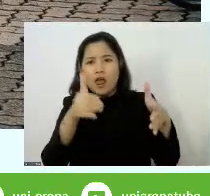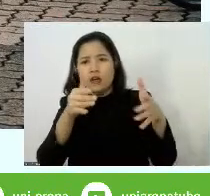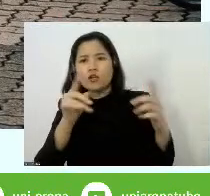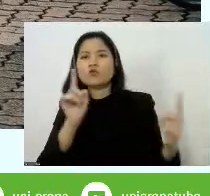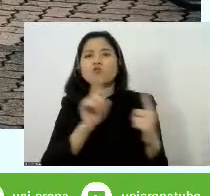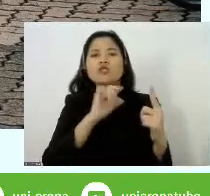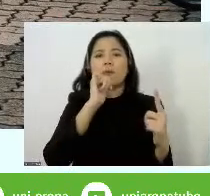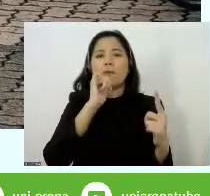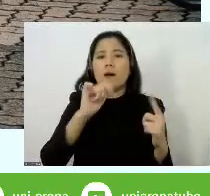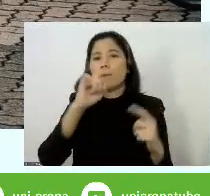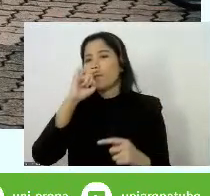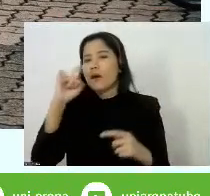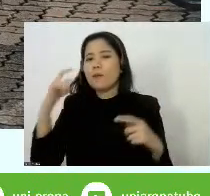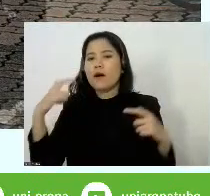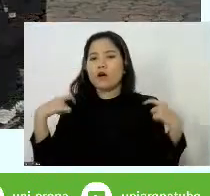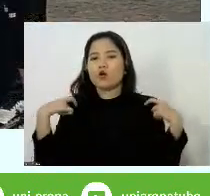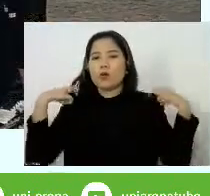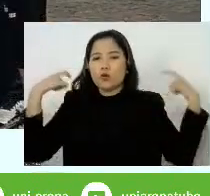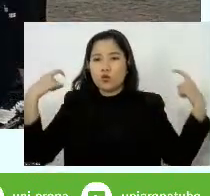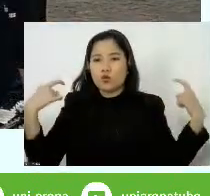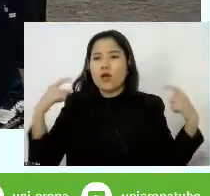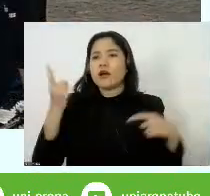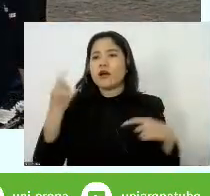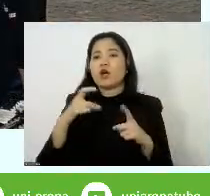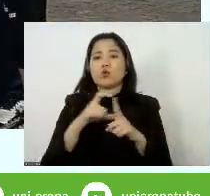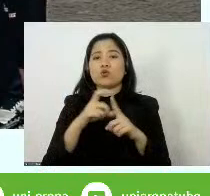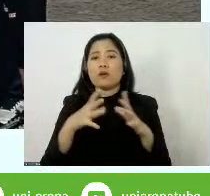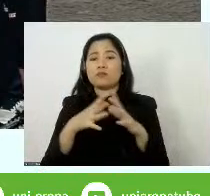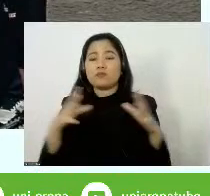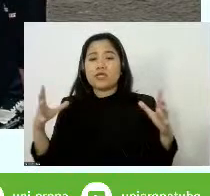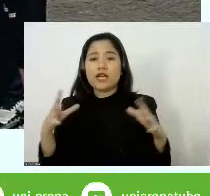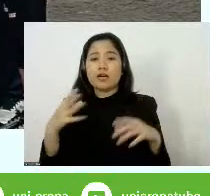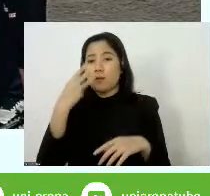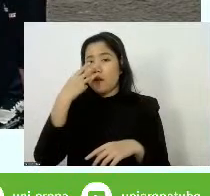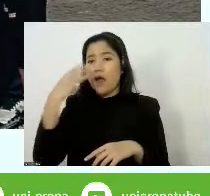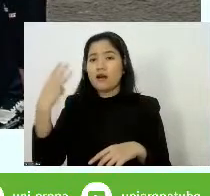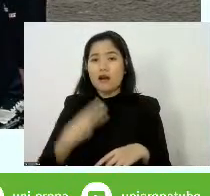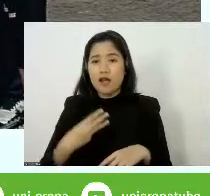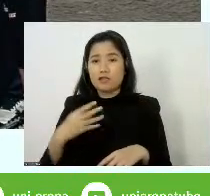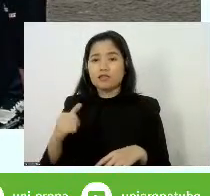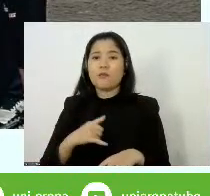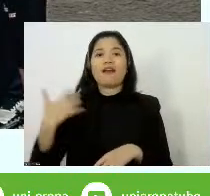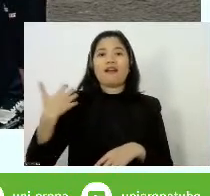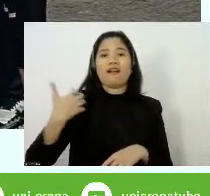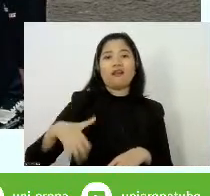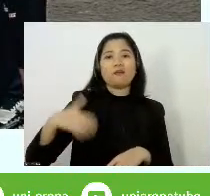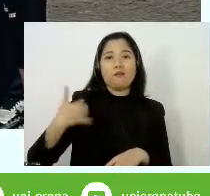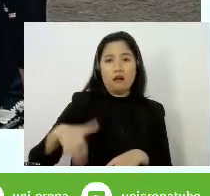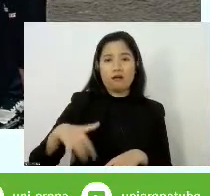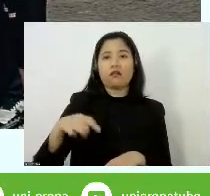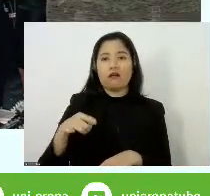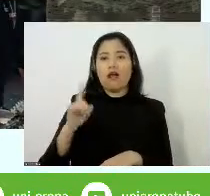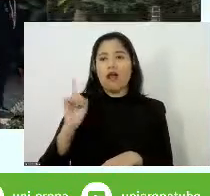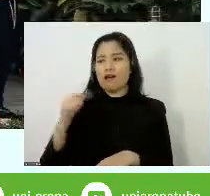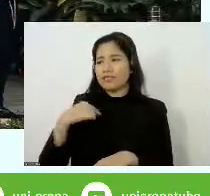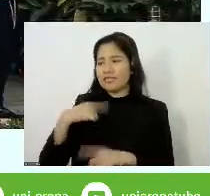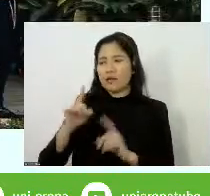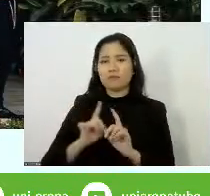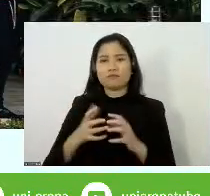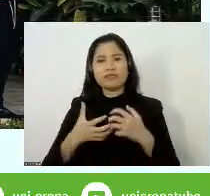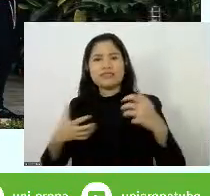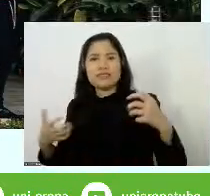ada dua 12 ya Belanda dan Denmark Kemarin kami bersepeda beberapa KM lalu saya sendiri bisa